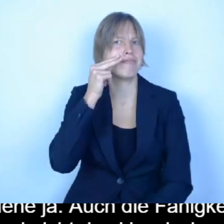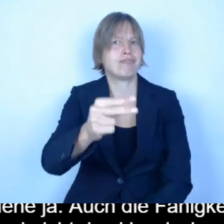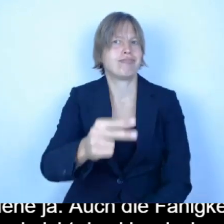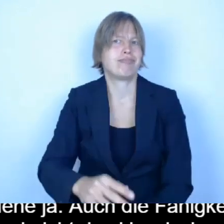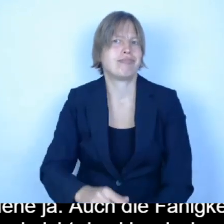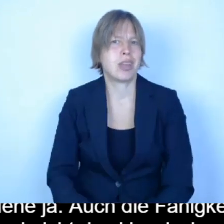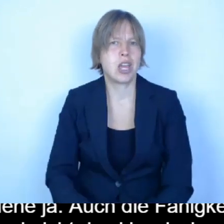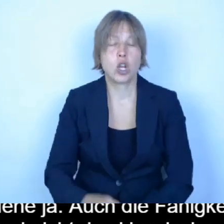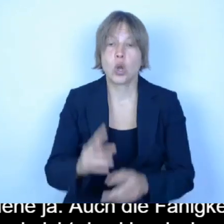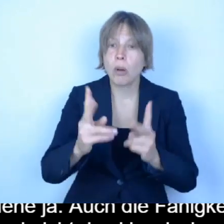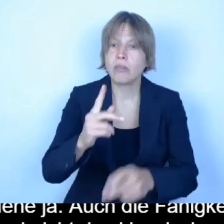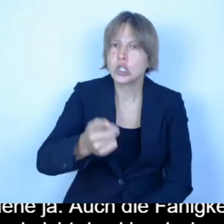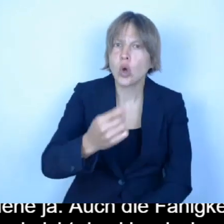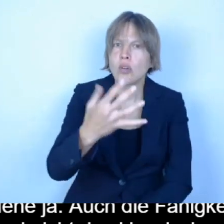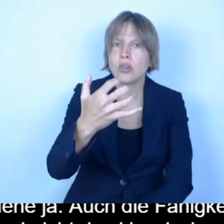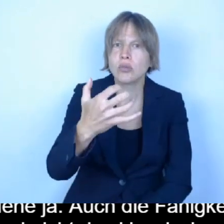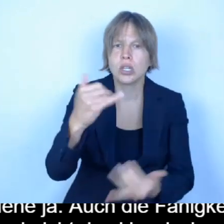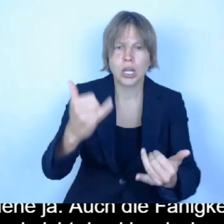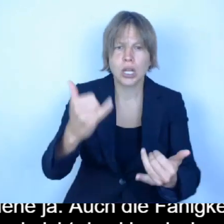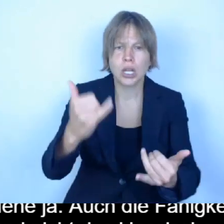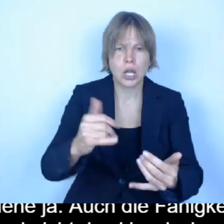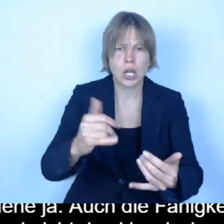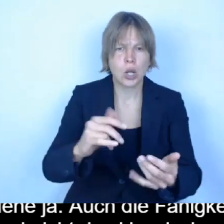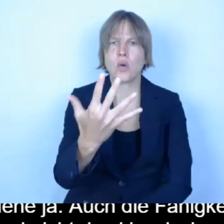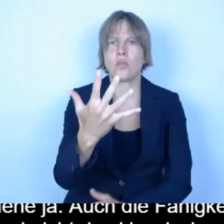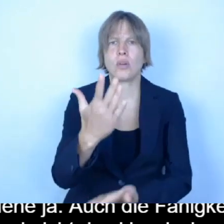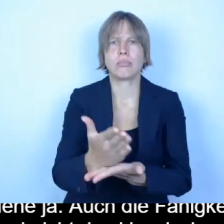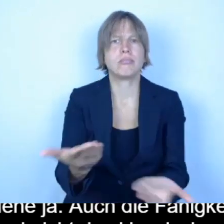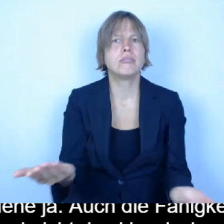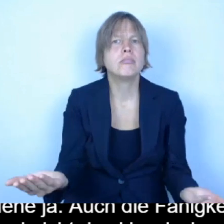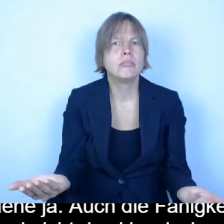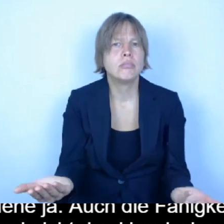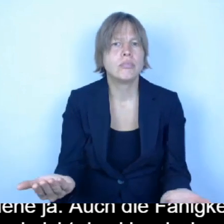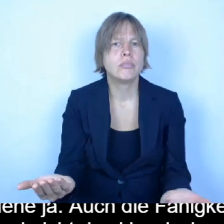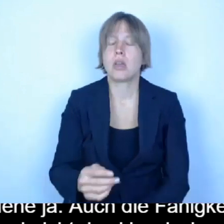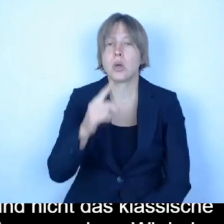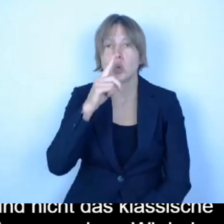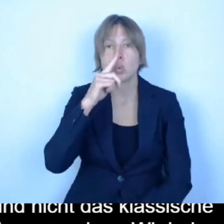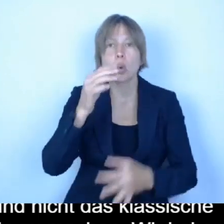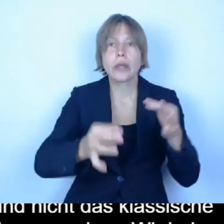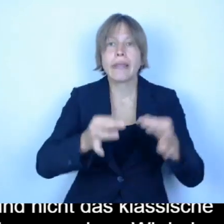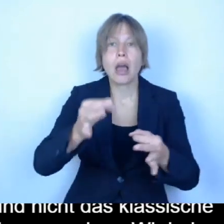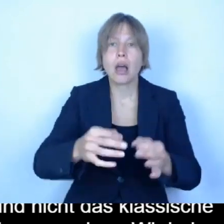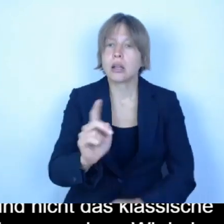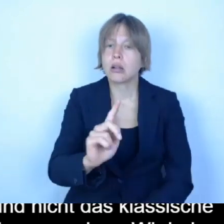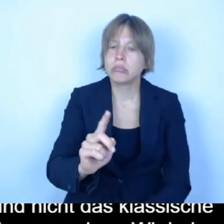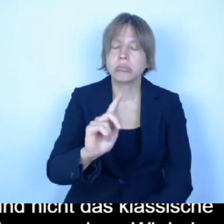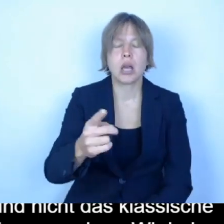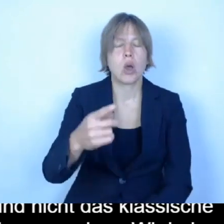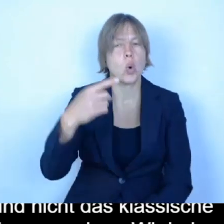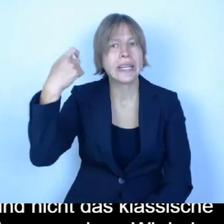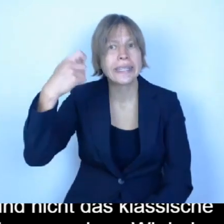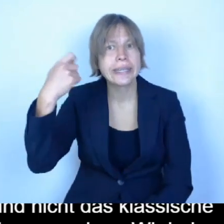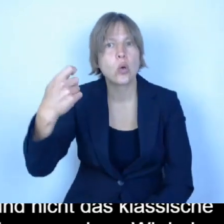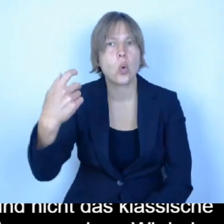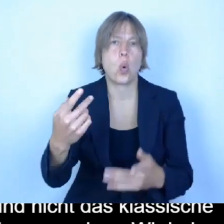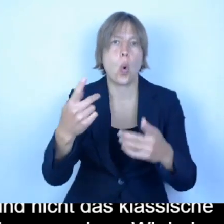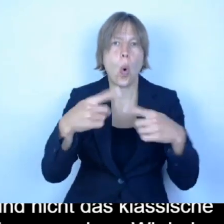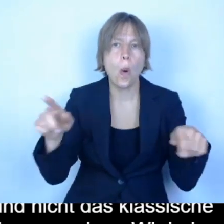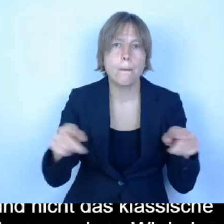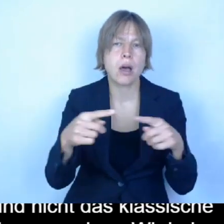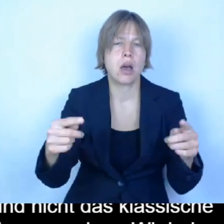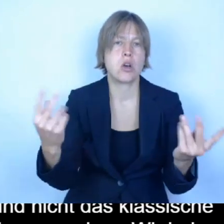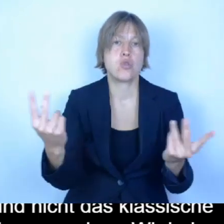anderen, vom Kino genauso. Übrigens dort, wo Gastronomie stattfindet, müssten natürlich dann die gleichen gastronomischen Regeln gelten wie bei